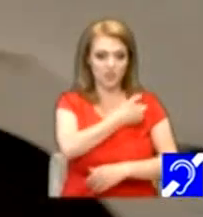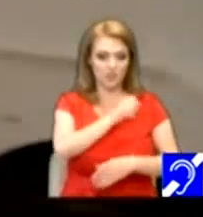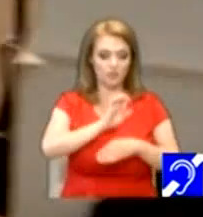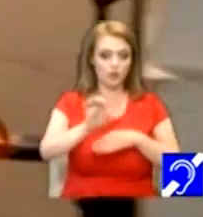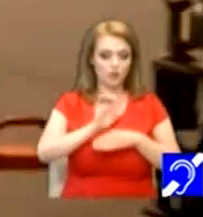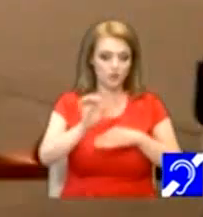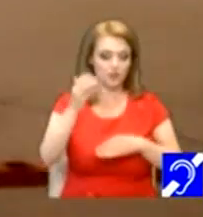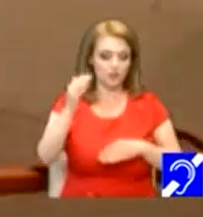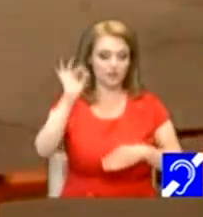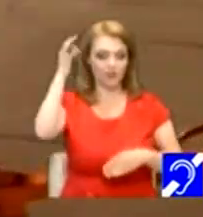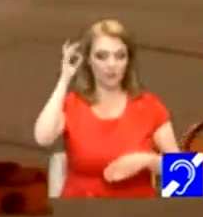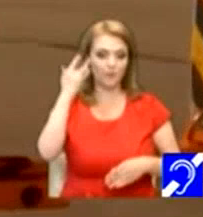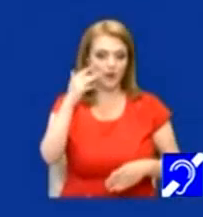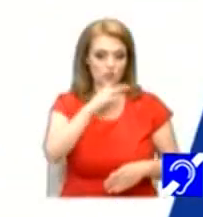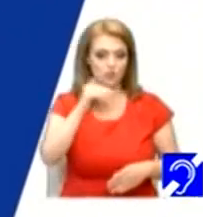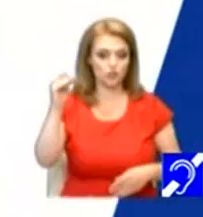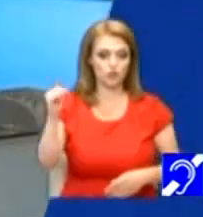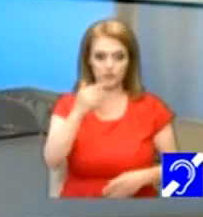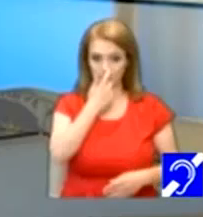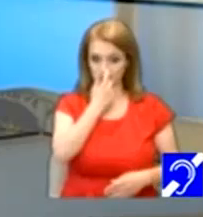compania Johnson & Johnson.